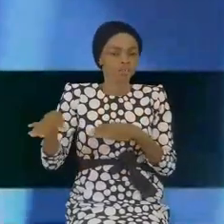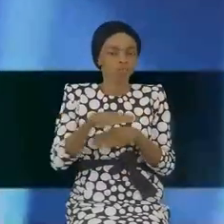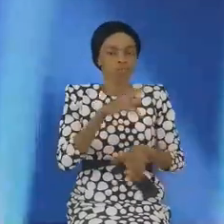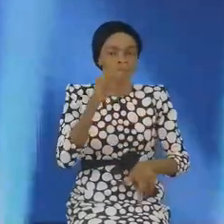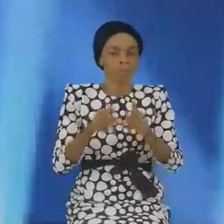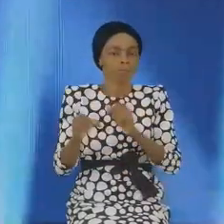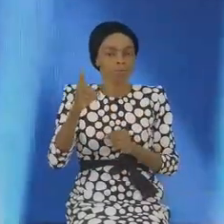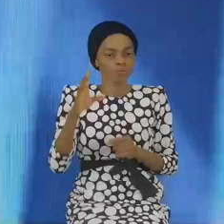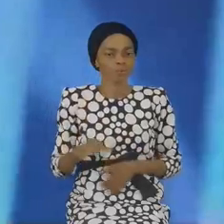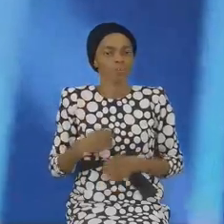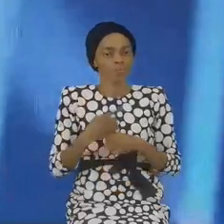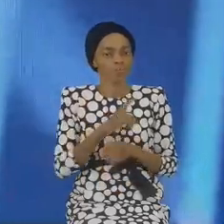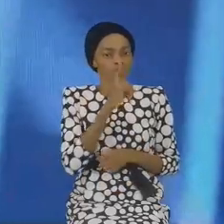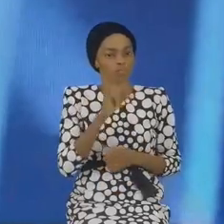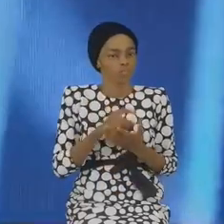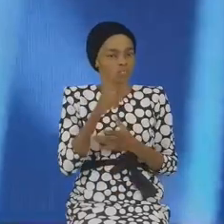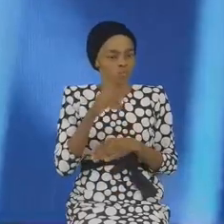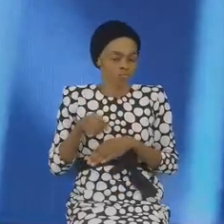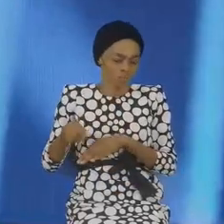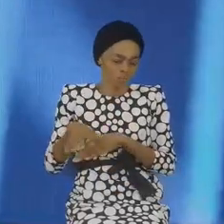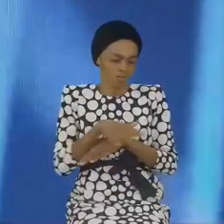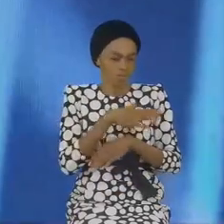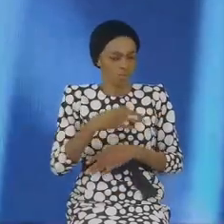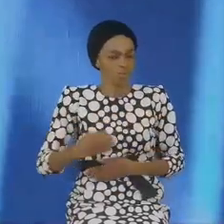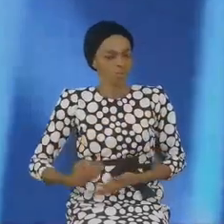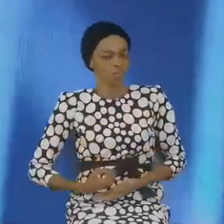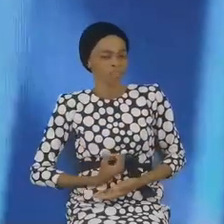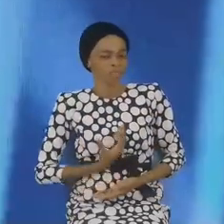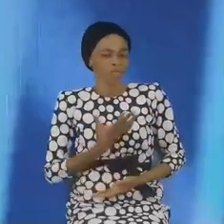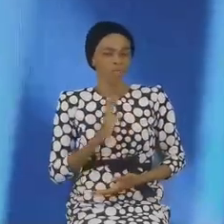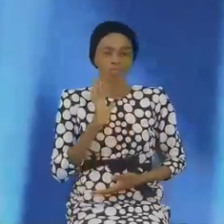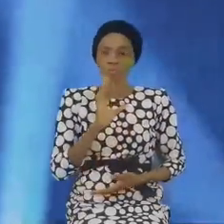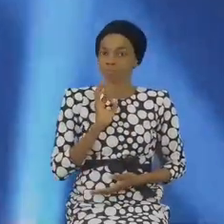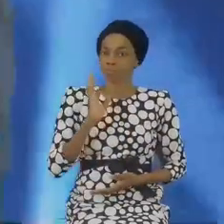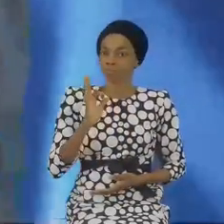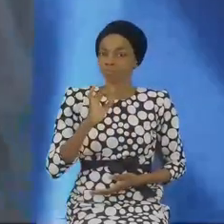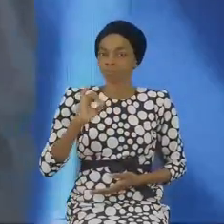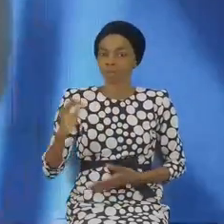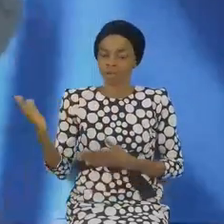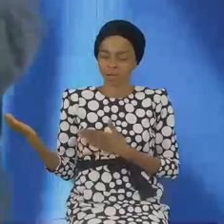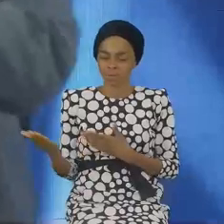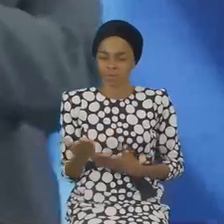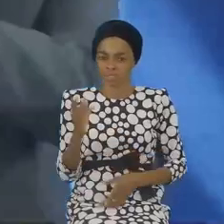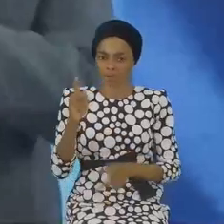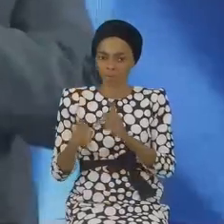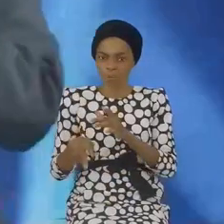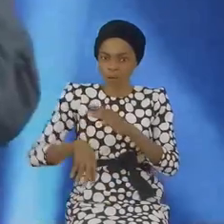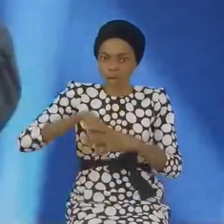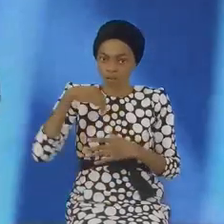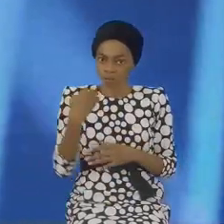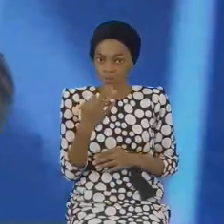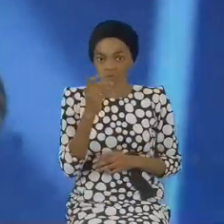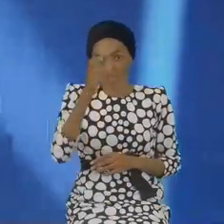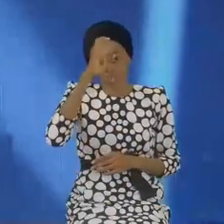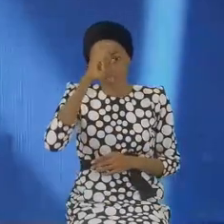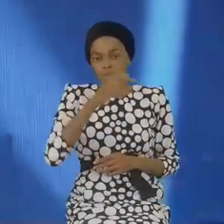que votre influence, votre inspiration, vos messages, votre style de vie les fait sortir d'Égypte et